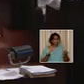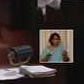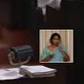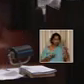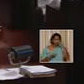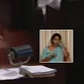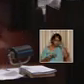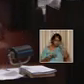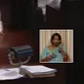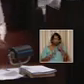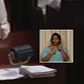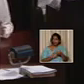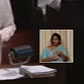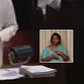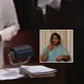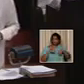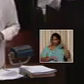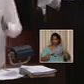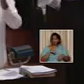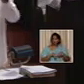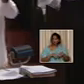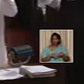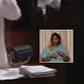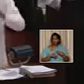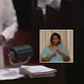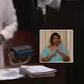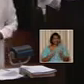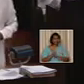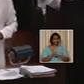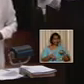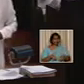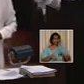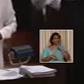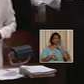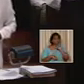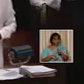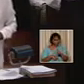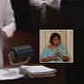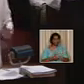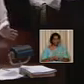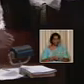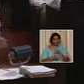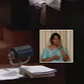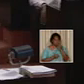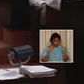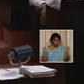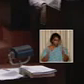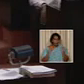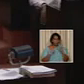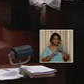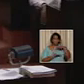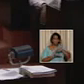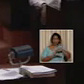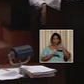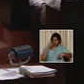සොයා බලා ගන්න පුළුවන් හොඳම ක්‍රමය තමයි මැතිවරණය. ඉතින් මම ආගමැතිතුමාට මම මේ අවස්ථාවේ කියන්න කැමතියි ඔබතුමන්ලා බය නම් පළාත් පාලන